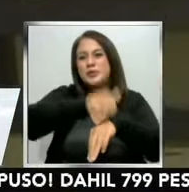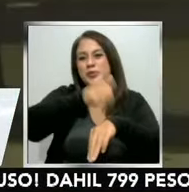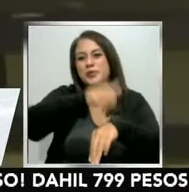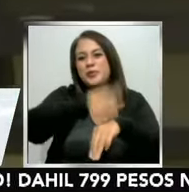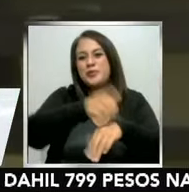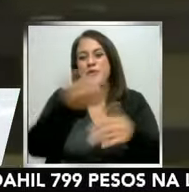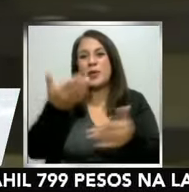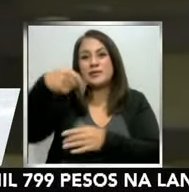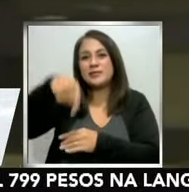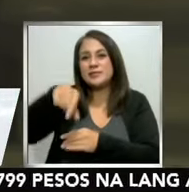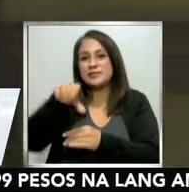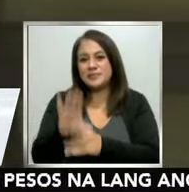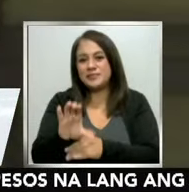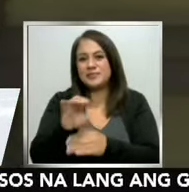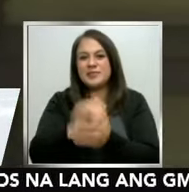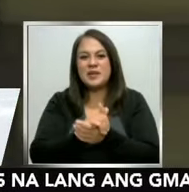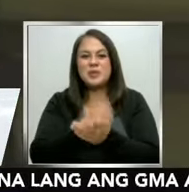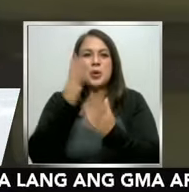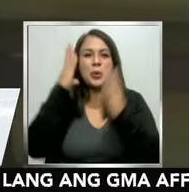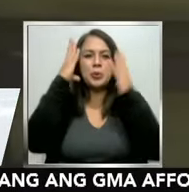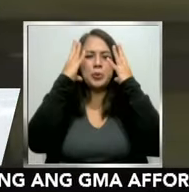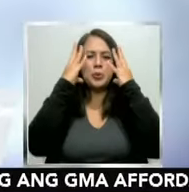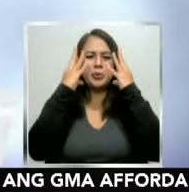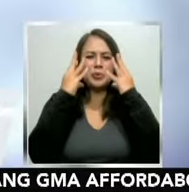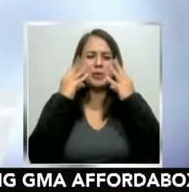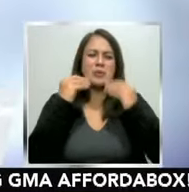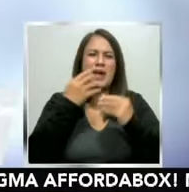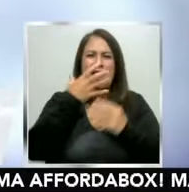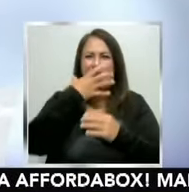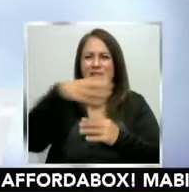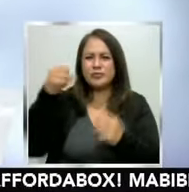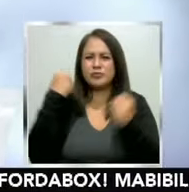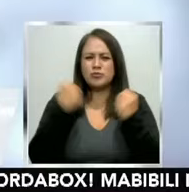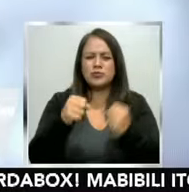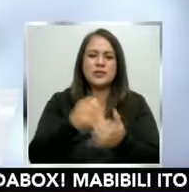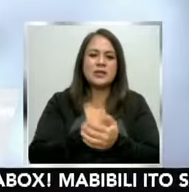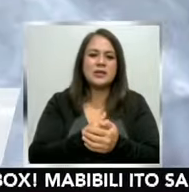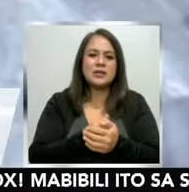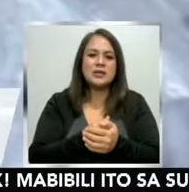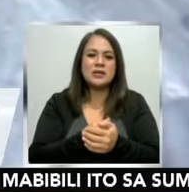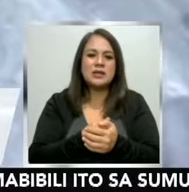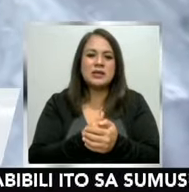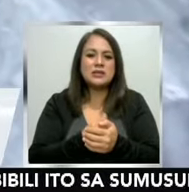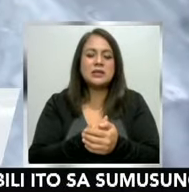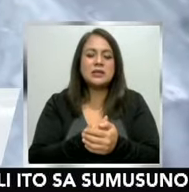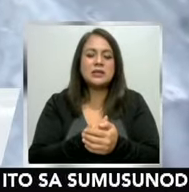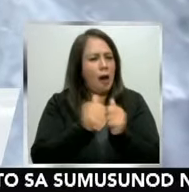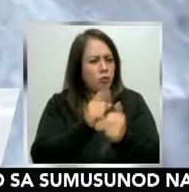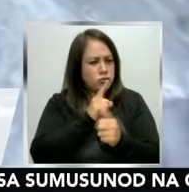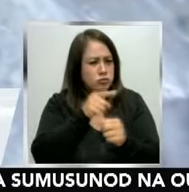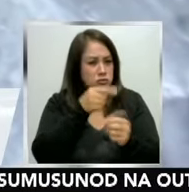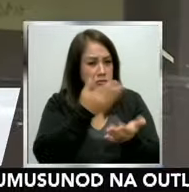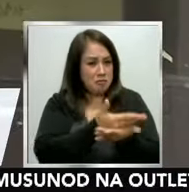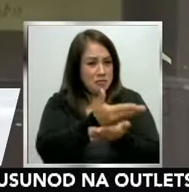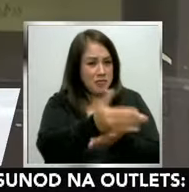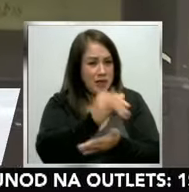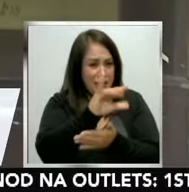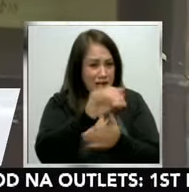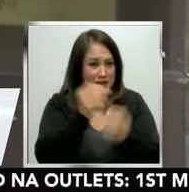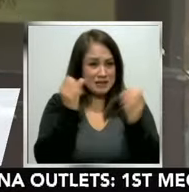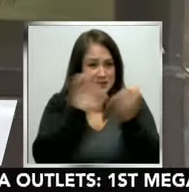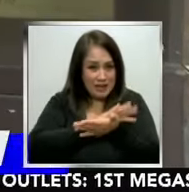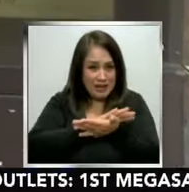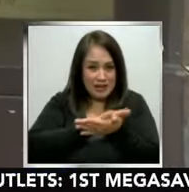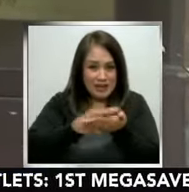City. Pabalamig po mo, kasi mainit po panahon. Ano nyo po nasisiguro na malinis yung binibili ng yelo, kuya? Matagal na po